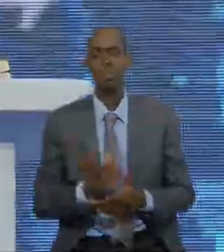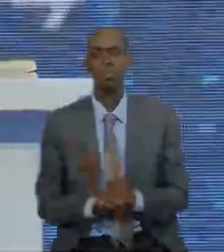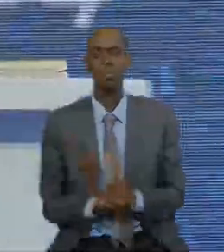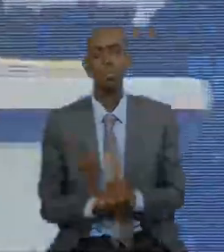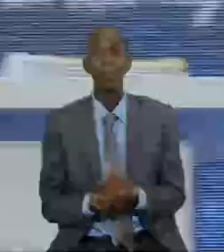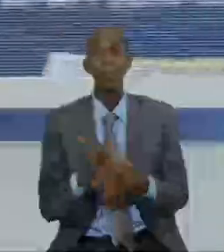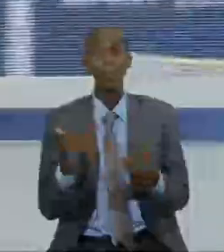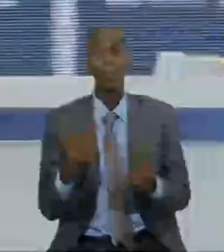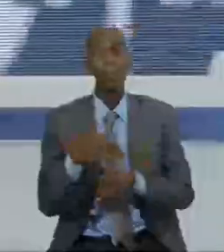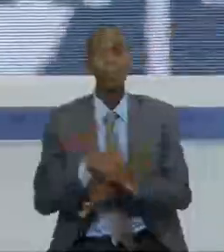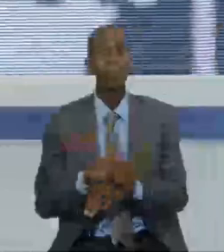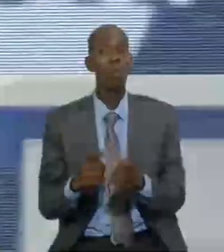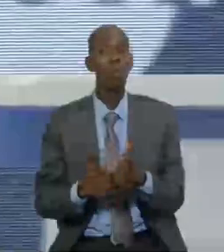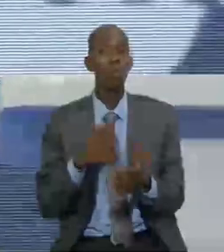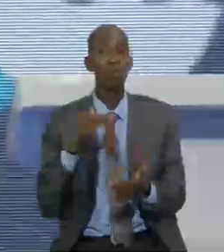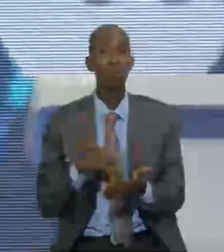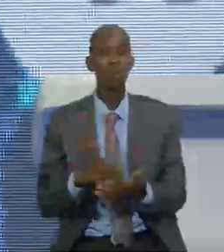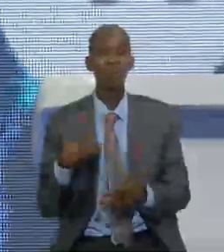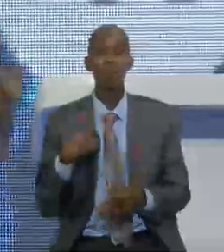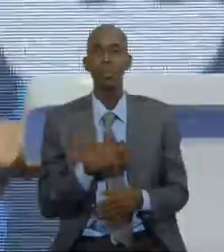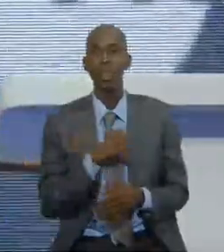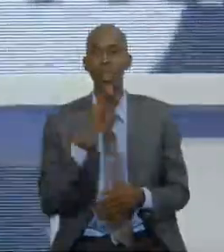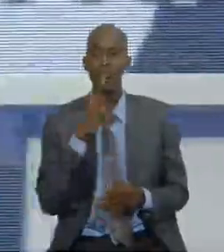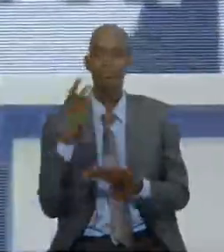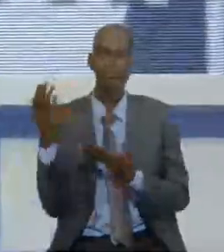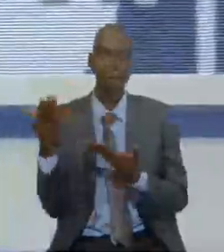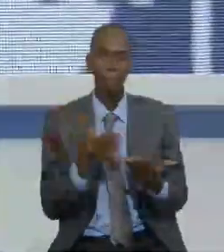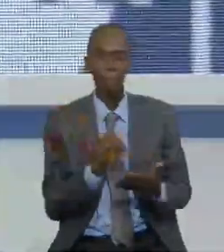que Dieu obéisse pour vous asseoir